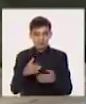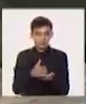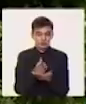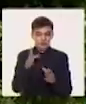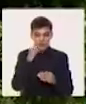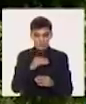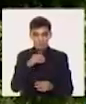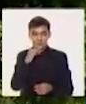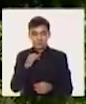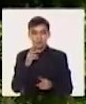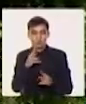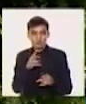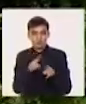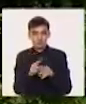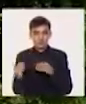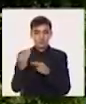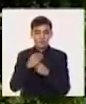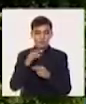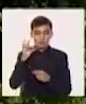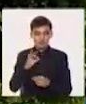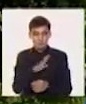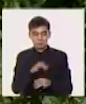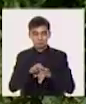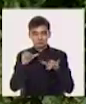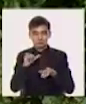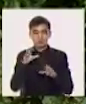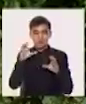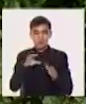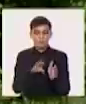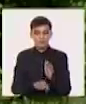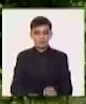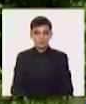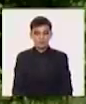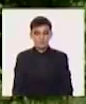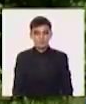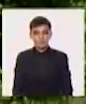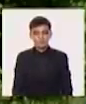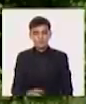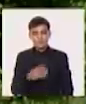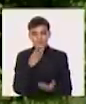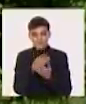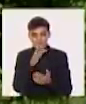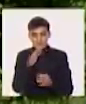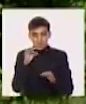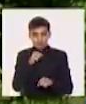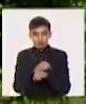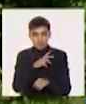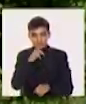шегерілген несиесінің үстіне қосылған сыйақы мөлшерінің көптігі заңсыз дейді. Уақытының